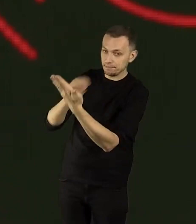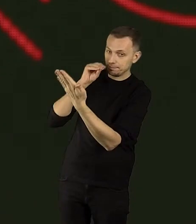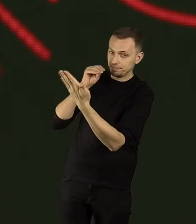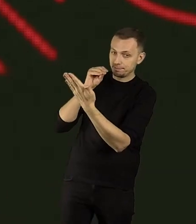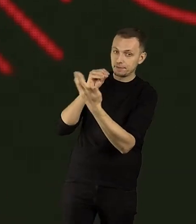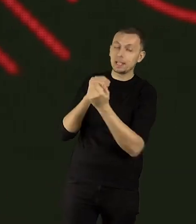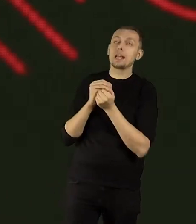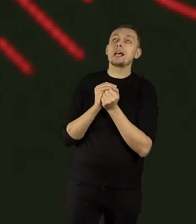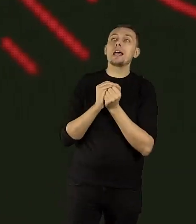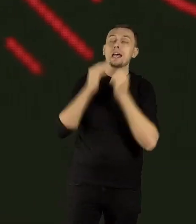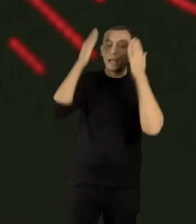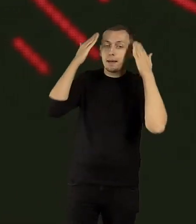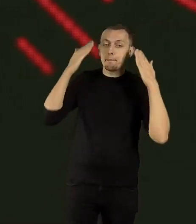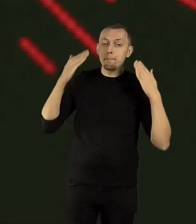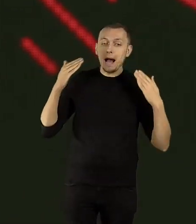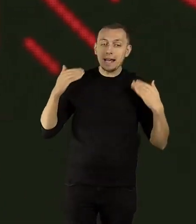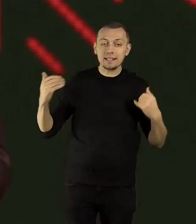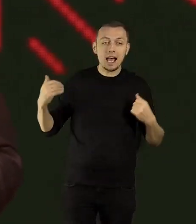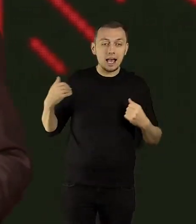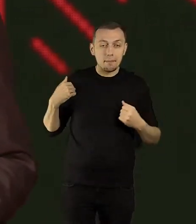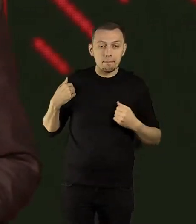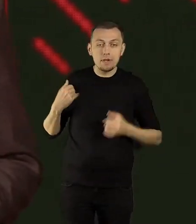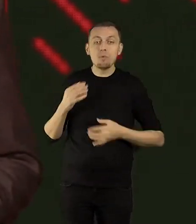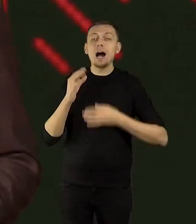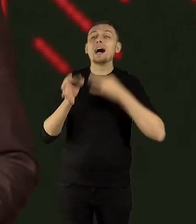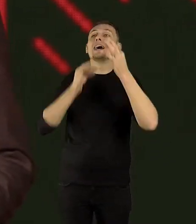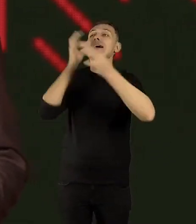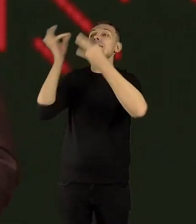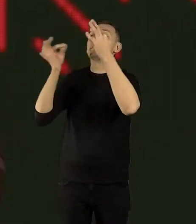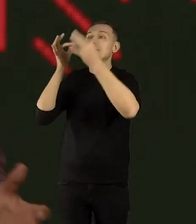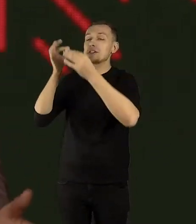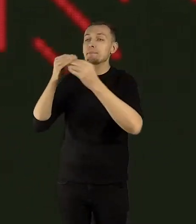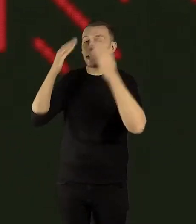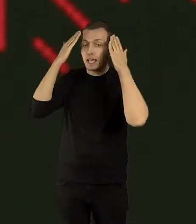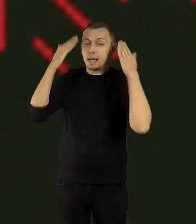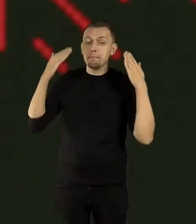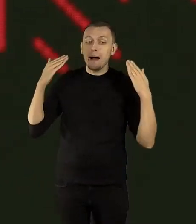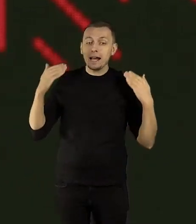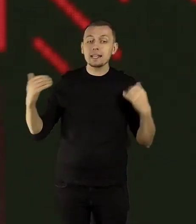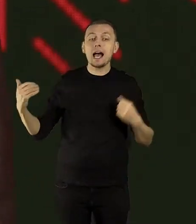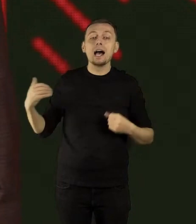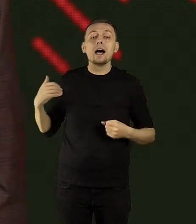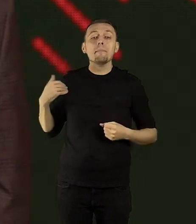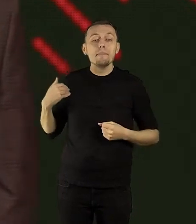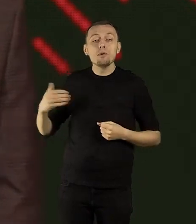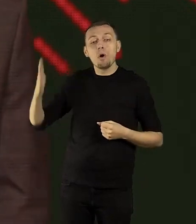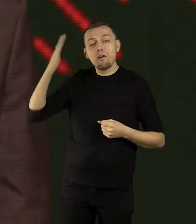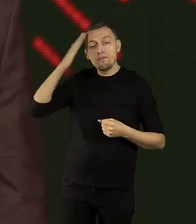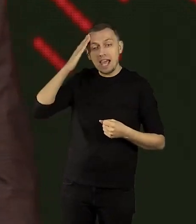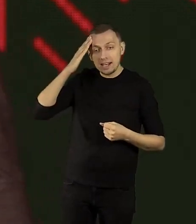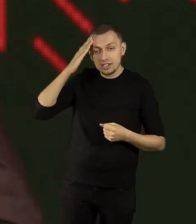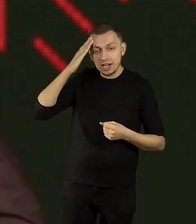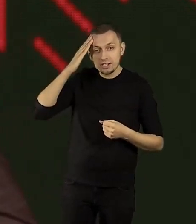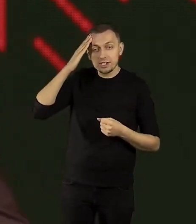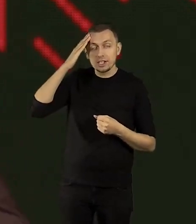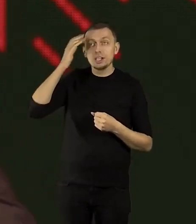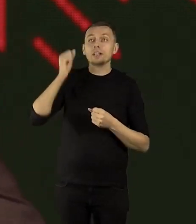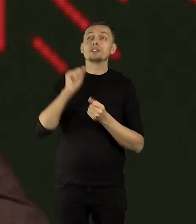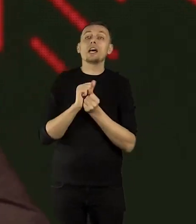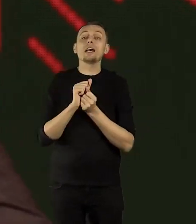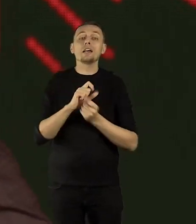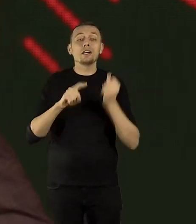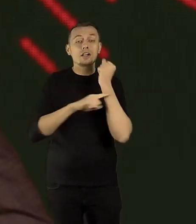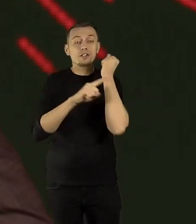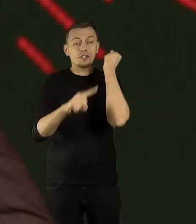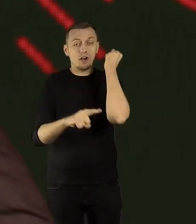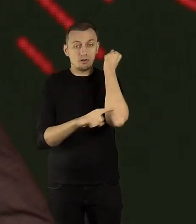narodzeniem. Maria zdaje sobie sprawę, że jest w ciąży. Ma zaledwie kilkanaście lat. Dowiedziała się od anioła, że